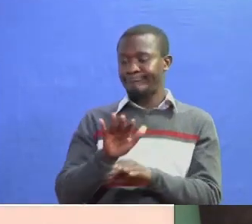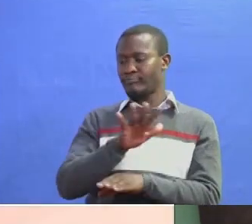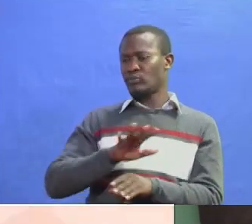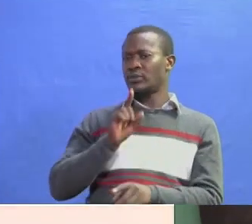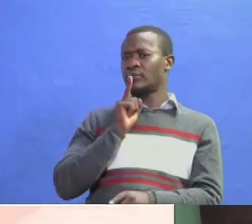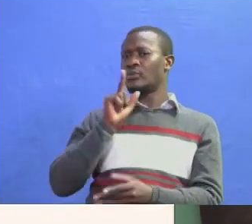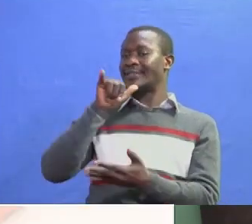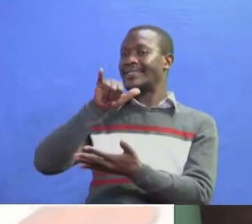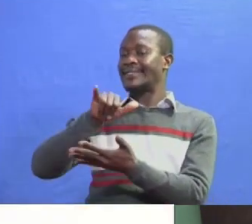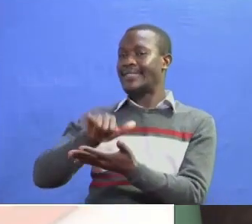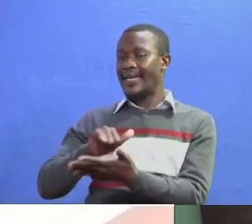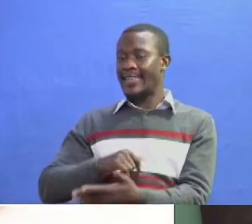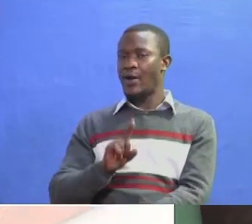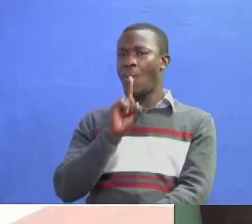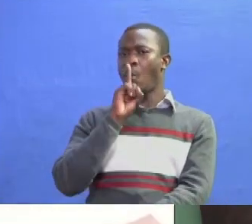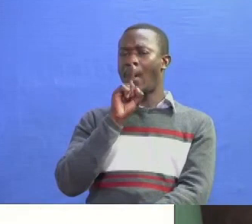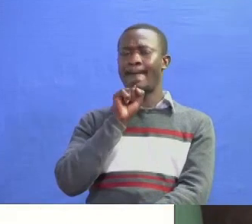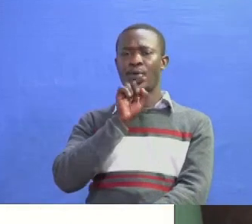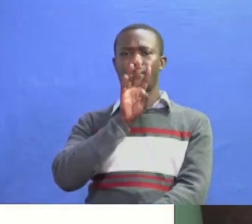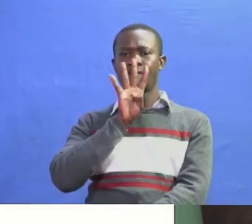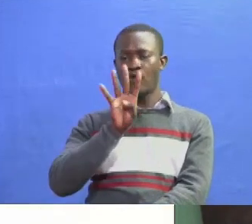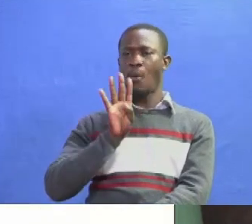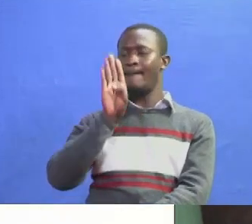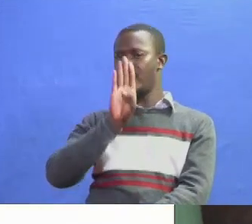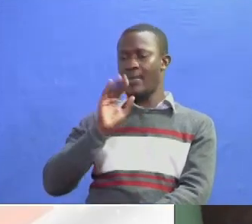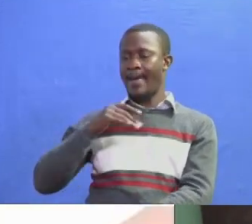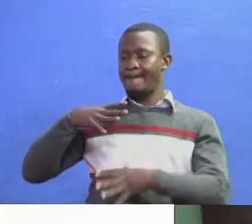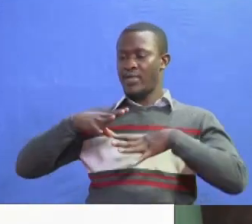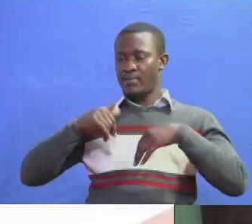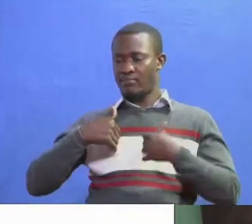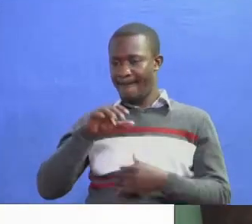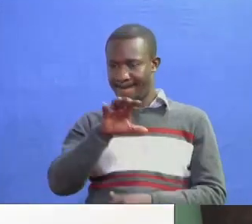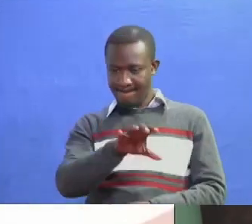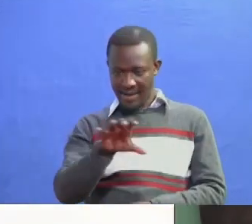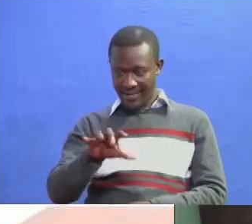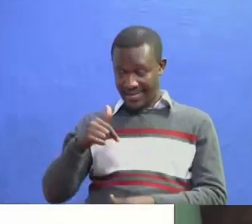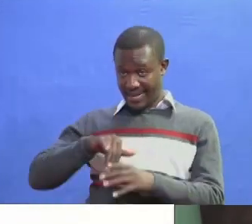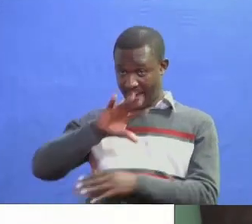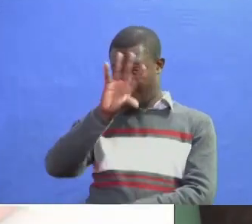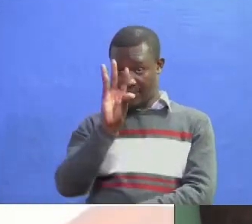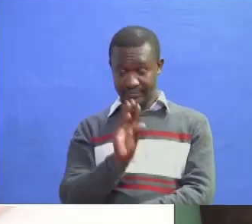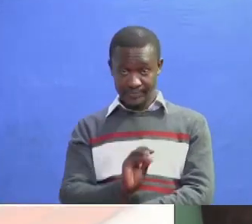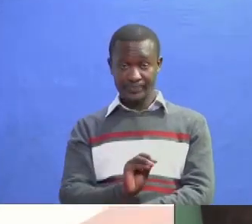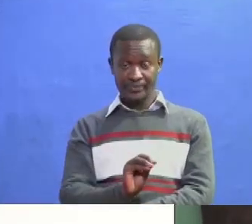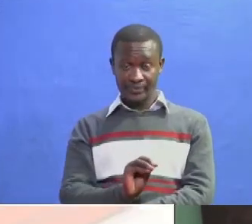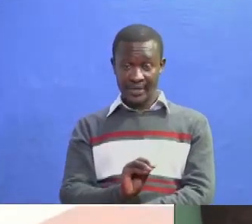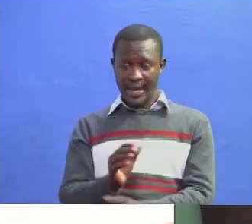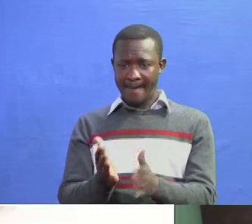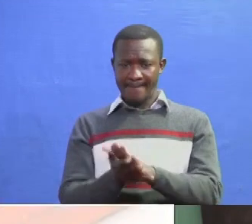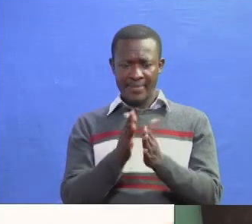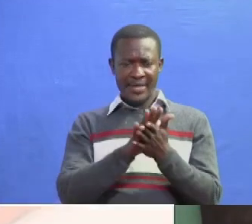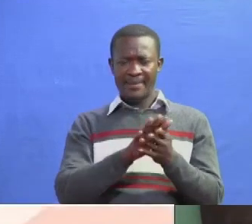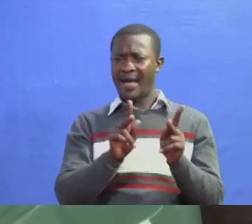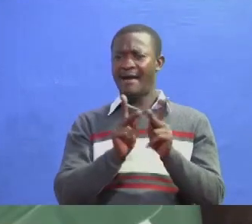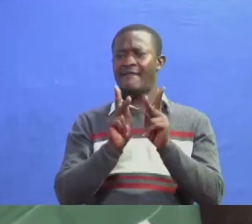sure that the 1.4 billion people market in Africa becomes a